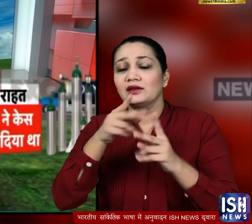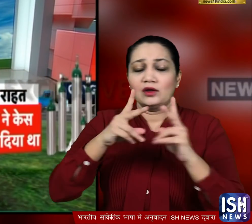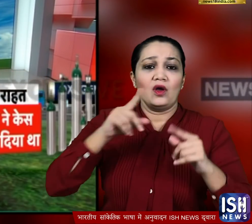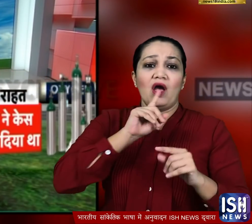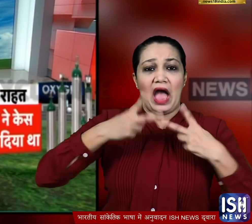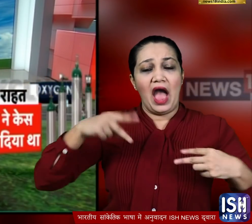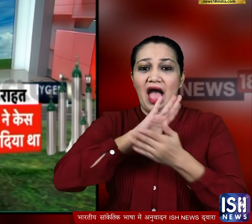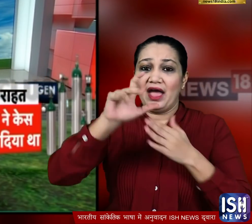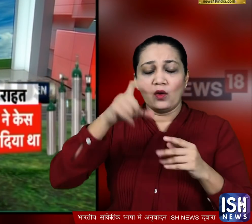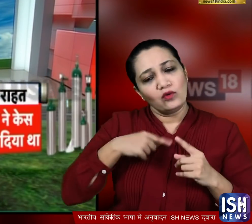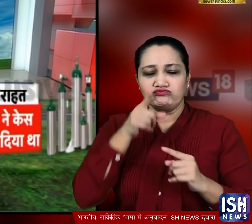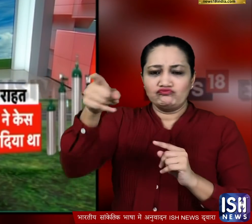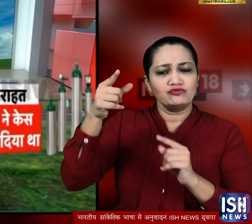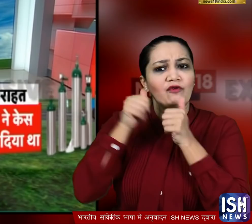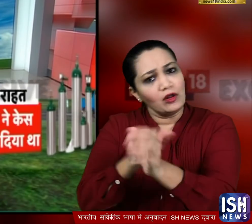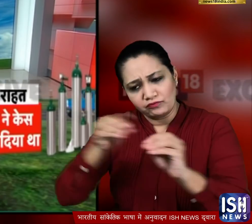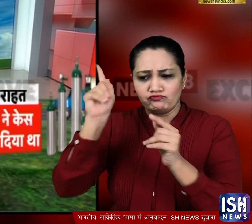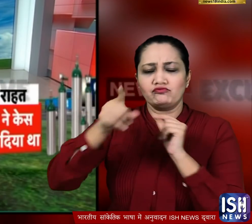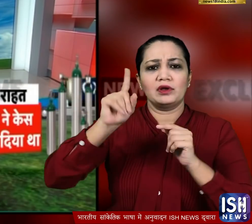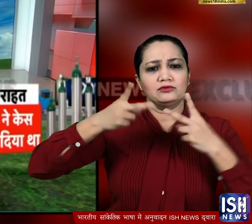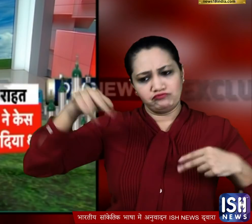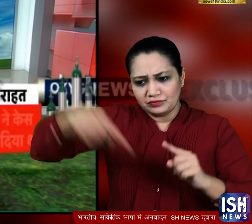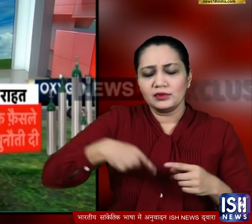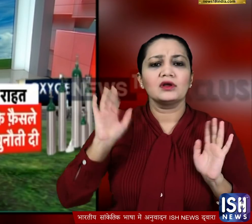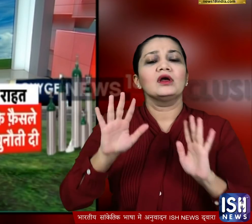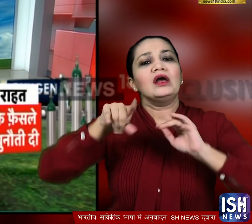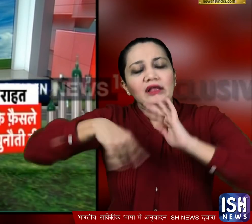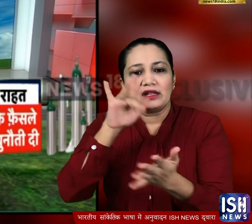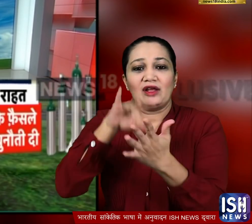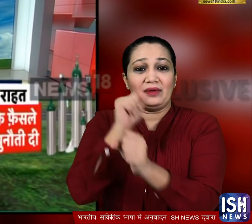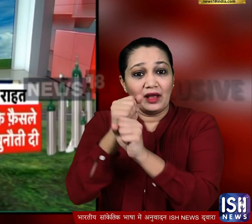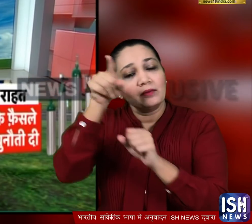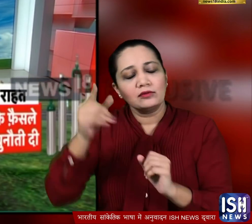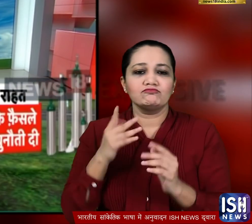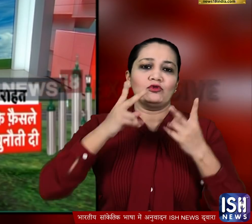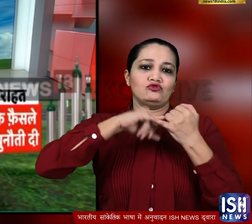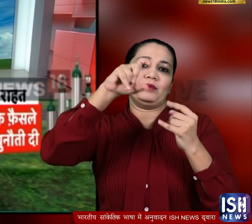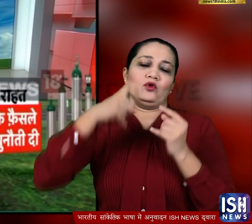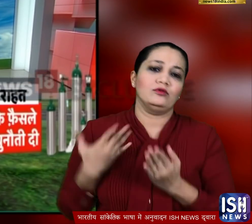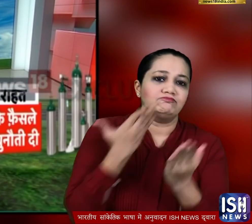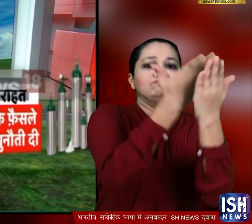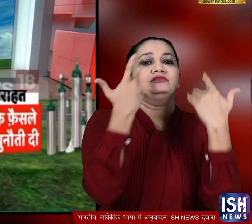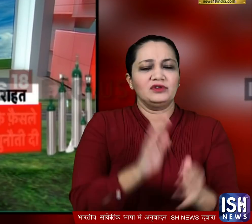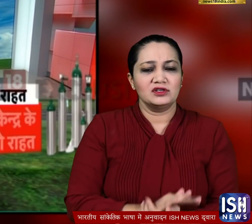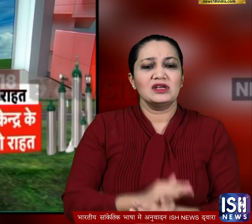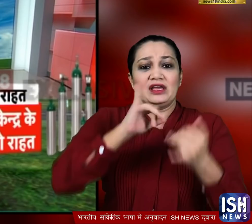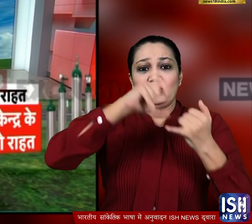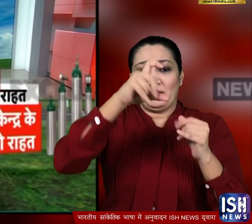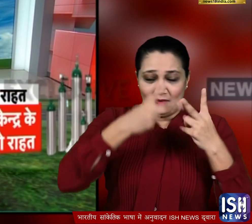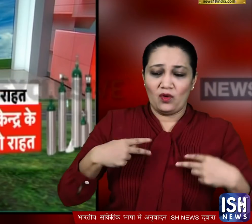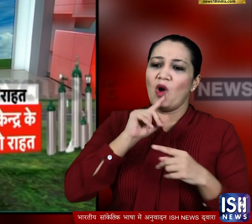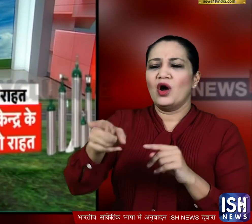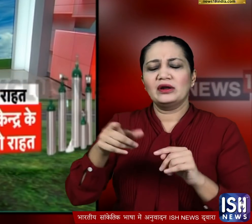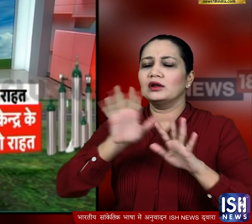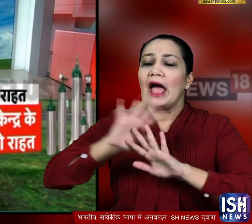से हाईकोर्ट ने अवमानना का केस चलाने का नोटिस दिया, जिसके खिलाफ केंद्र सरकार ने सुप्रीम कोर्ट का दरवाजा खटखटाया, जिस पर देश की सबसे बड़ी अदालत